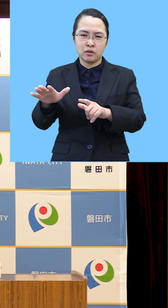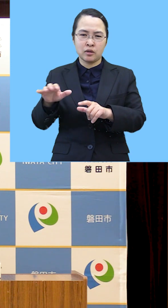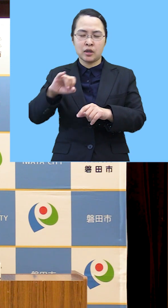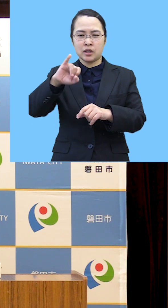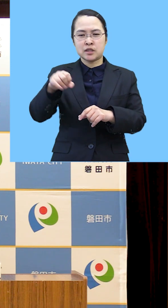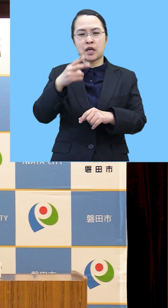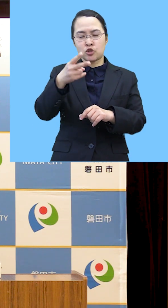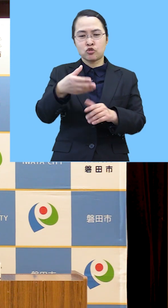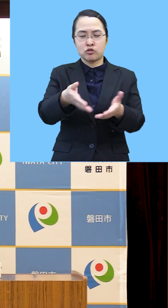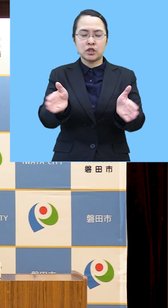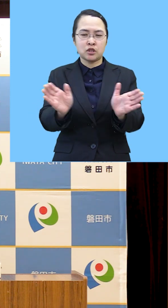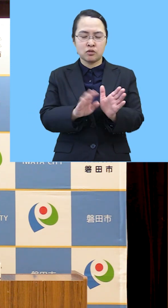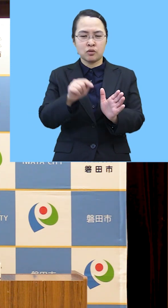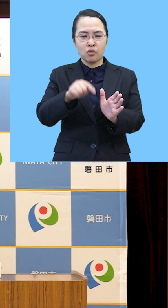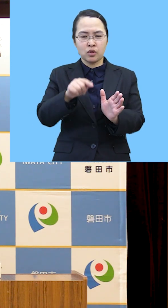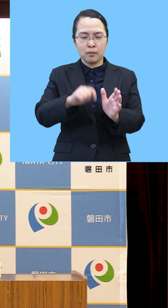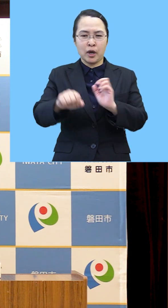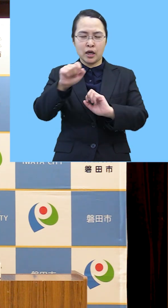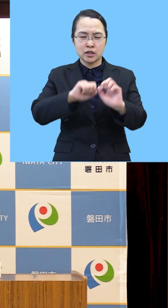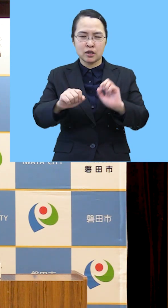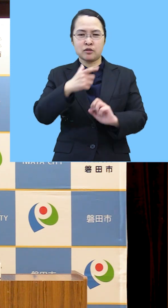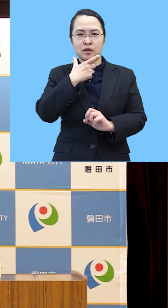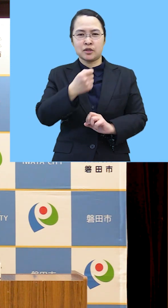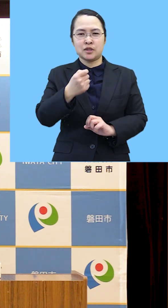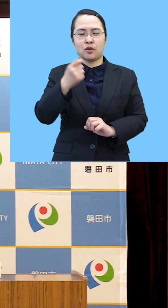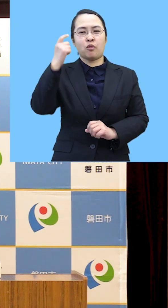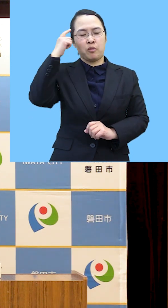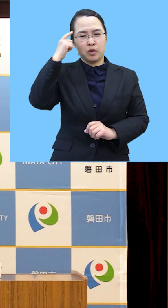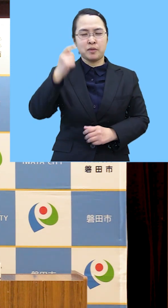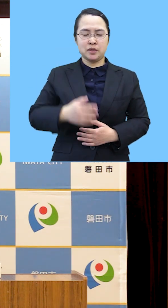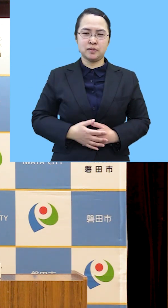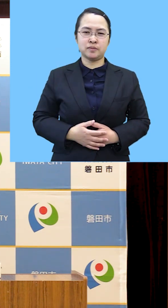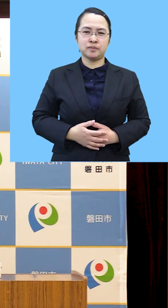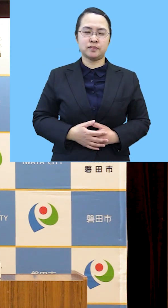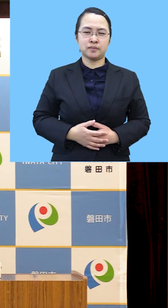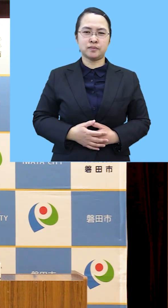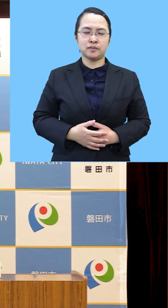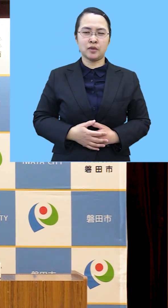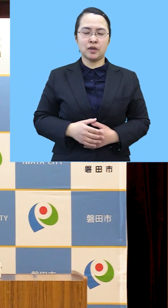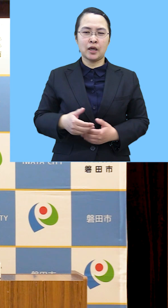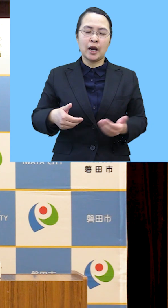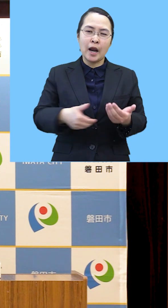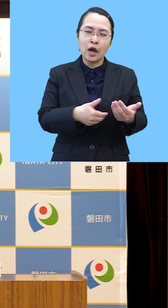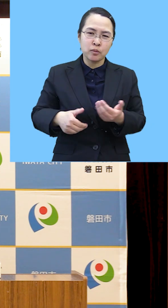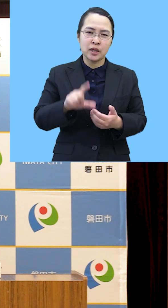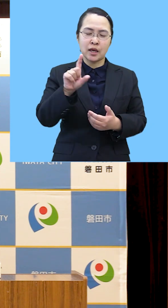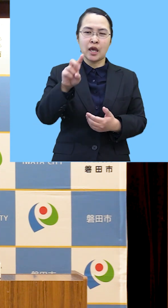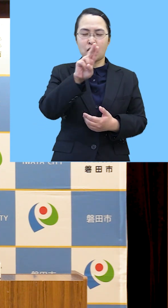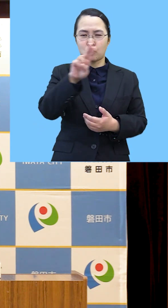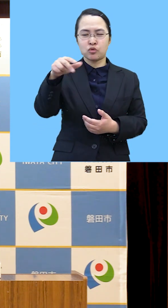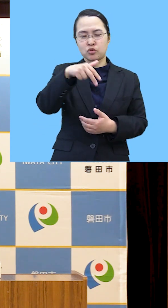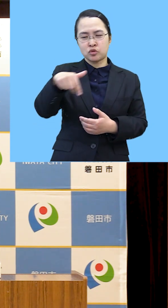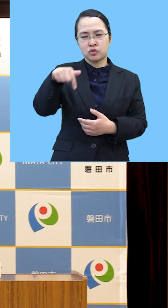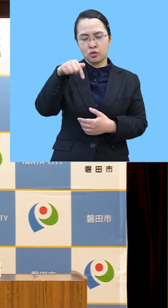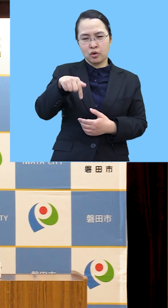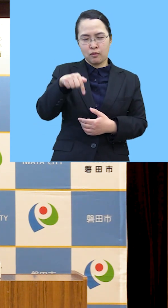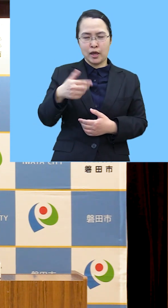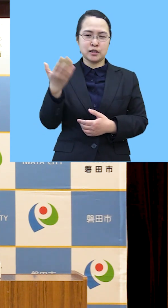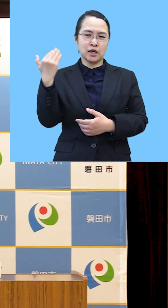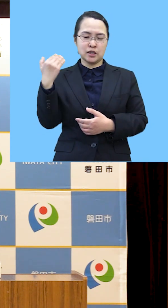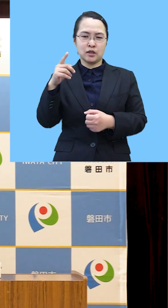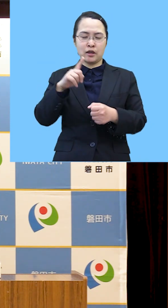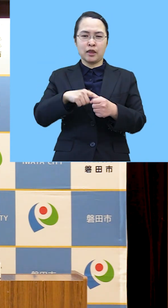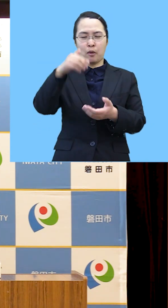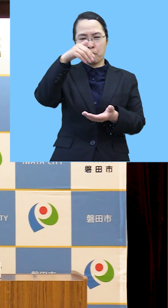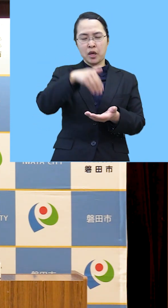台でも大暴れをしてもらいたいなと、そんなふうに感じているところであります。レブズの方はですね、先日の